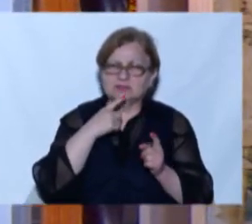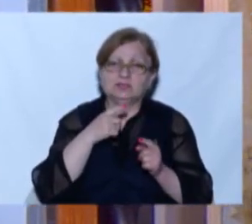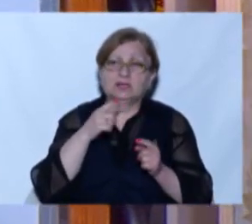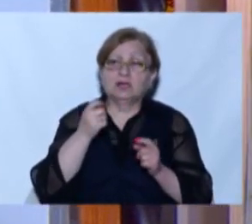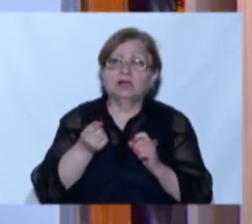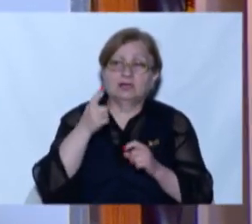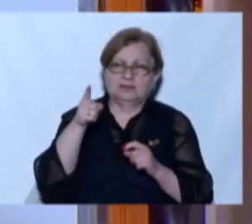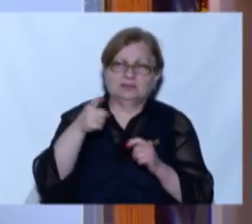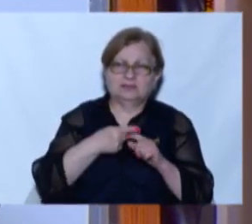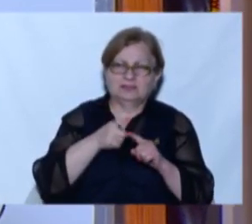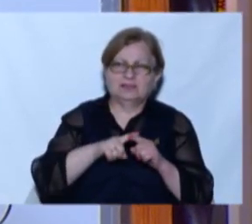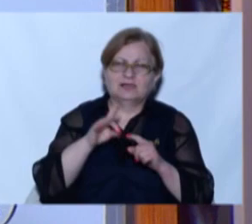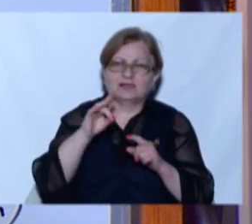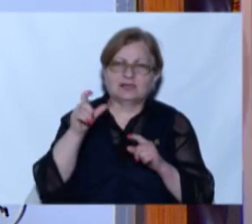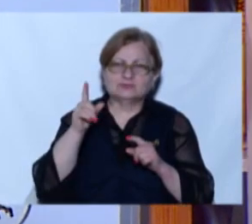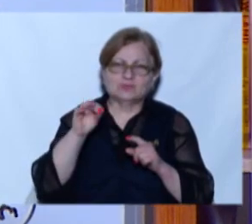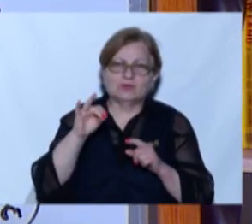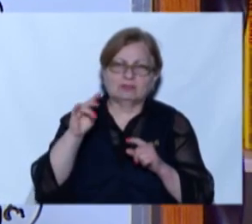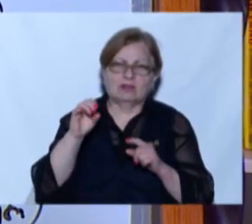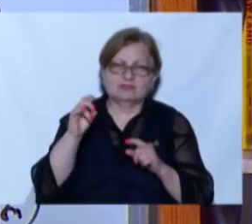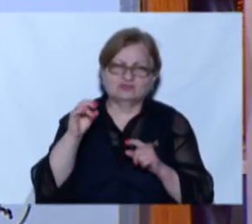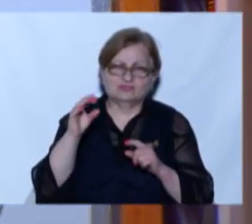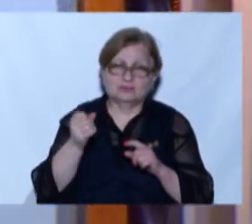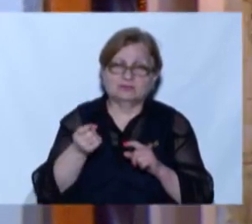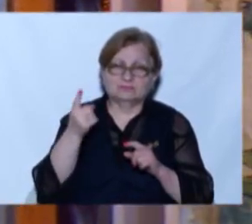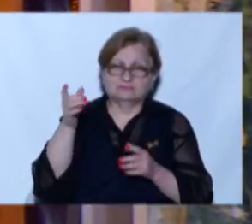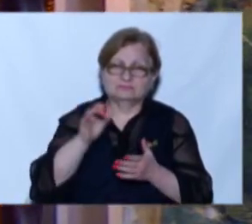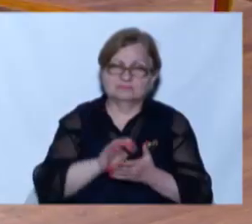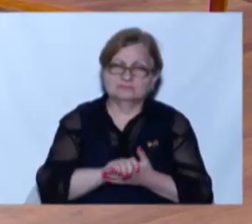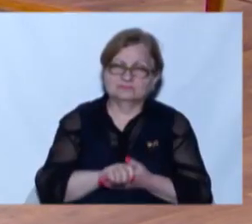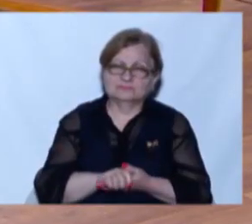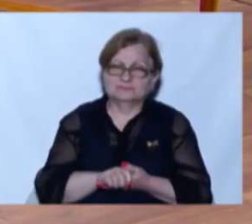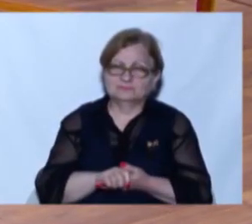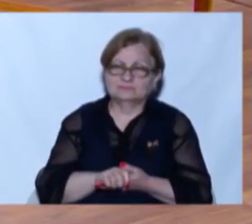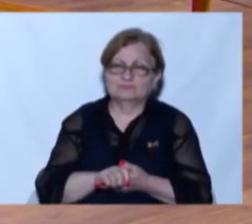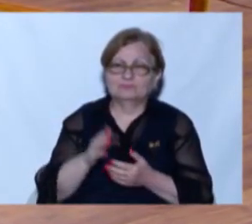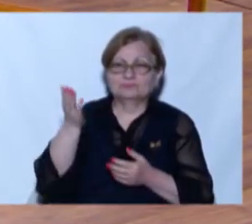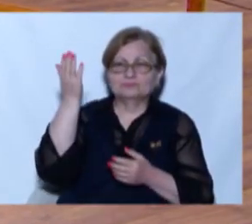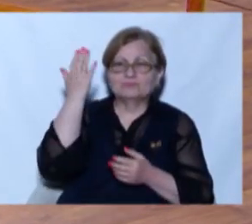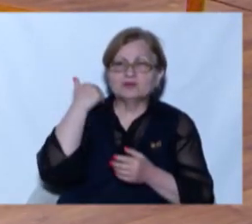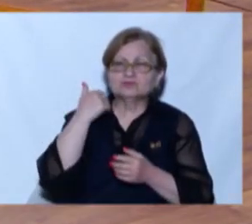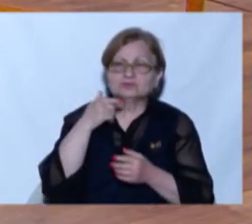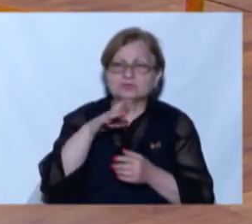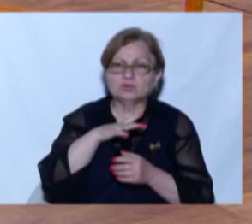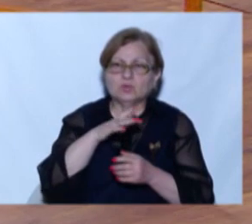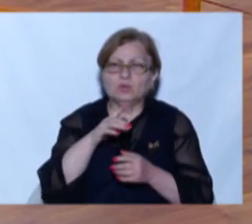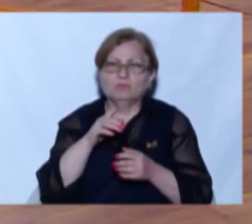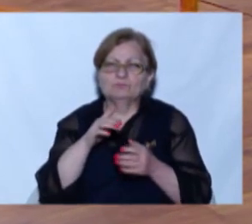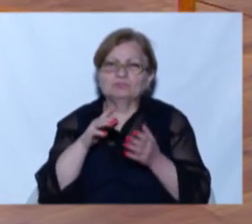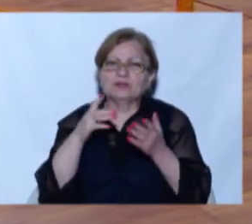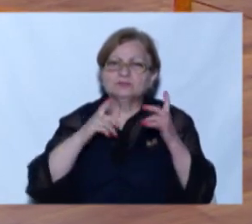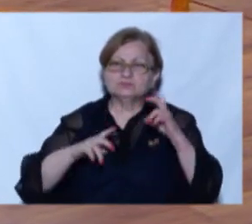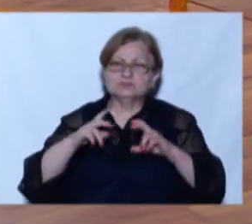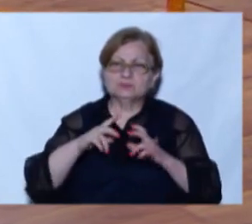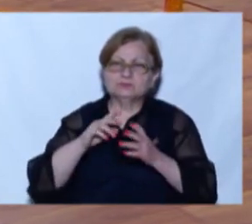ინანიშვილი და სამუდამოდ დავმეგობრდით. დაარსდა ჭინჭარი. მაშინდელ უნივერსიტეტში გამოდიოდა სტუდენტების